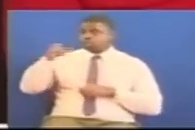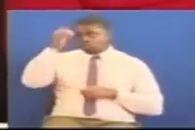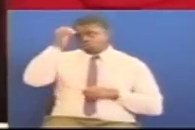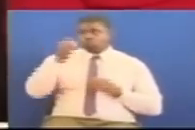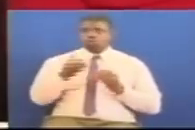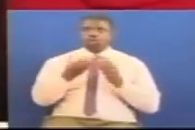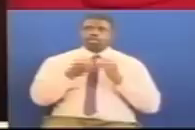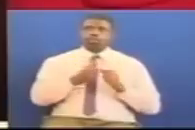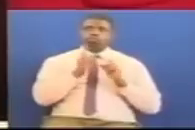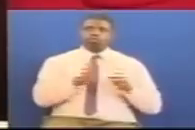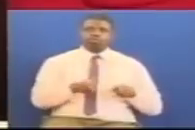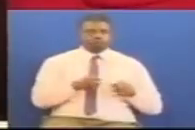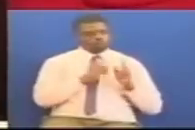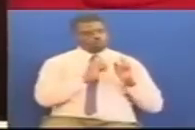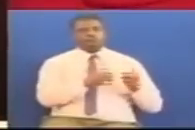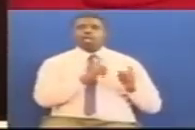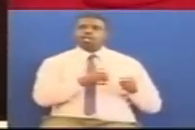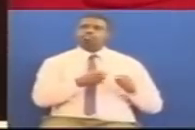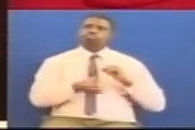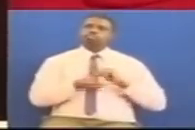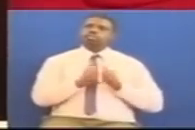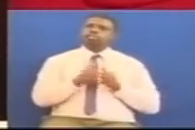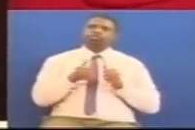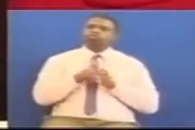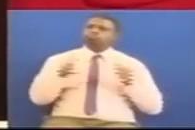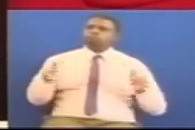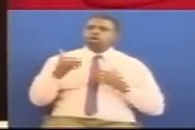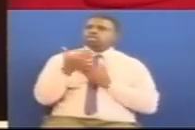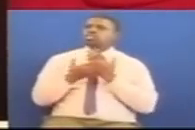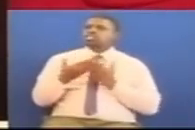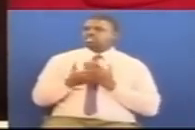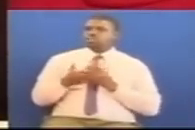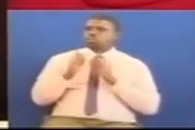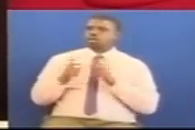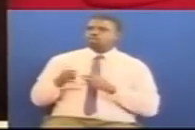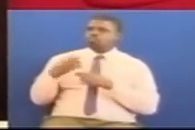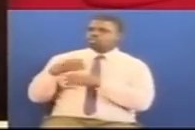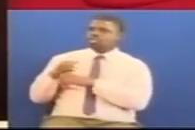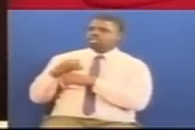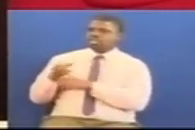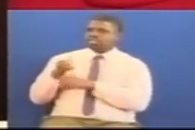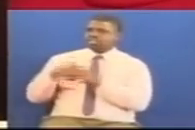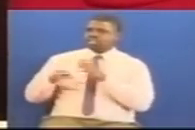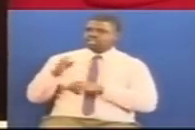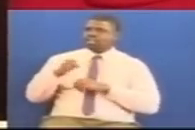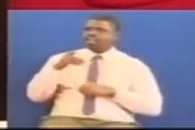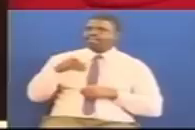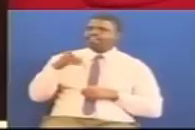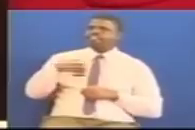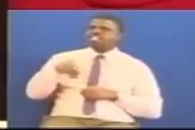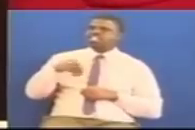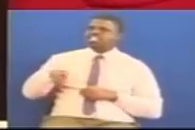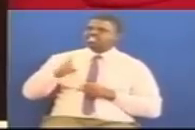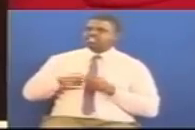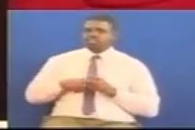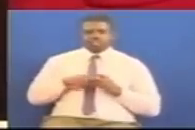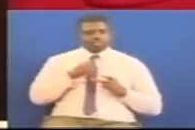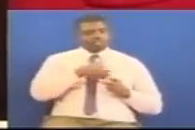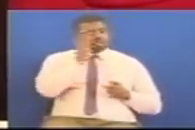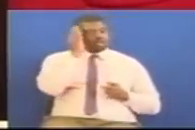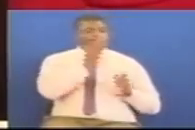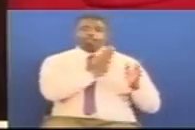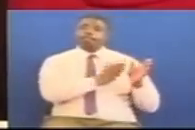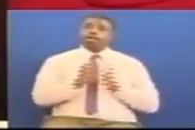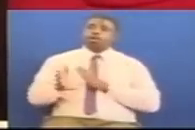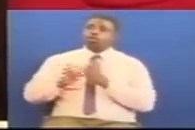walimu. Tuna tatizo kubwa sana kama nchi ya walimu wa sayansi na sasa physics. Je, serikali ina mpango gani wa